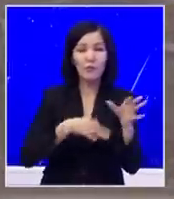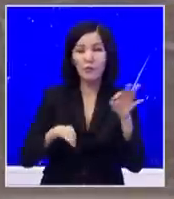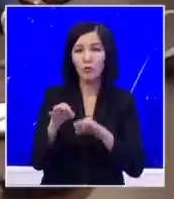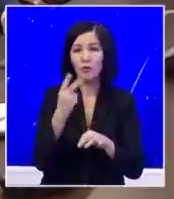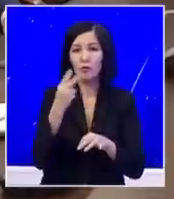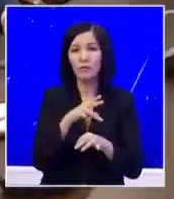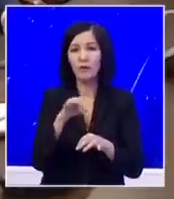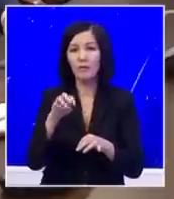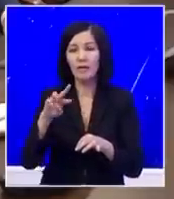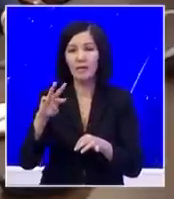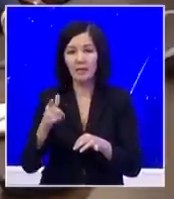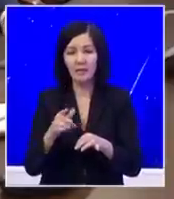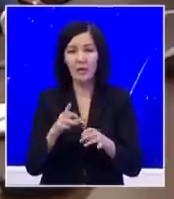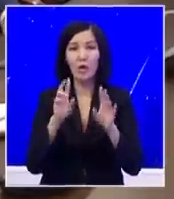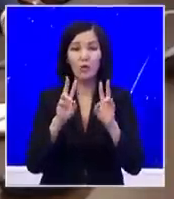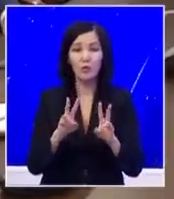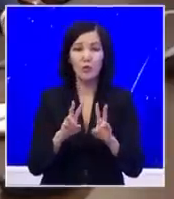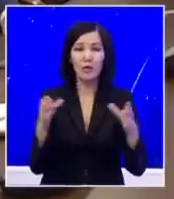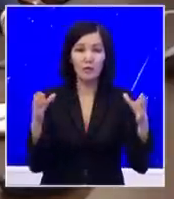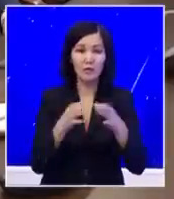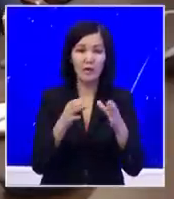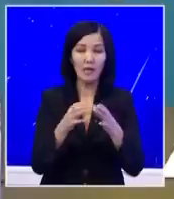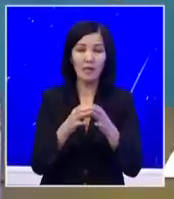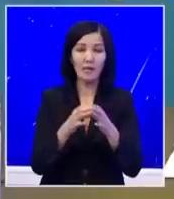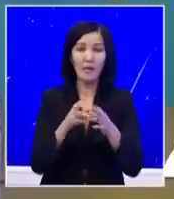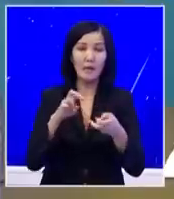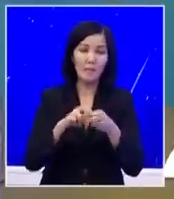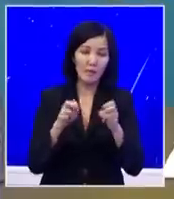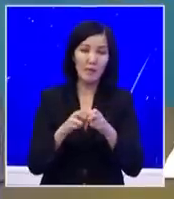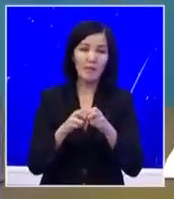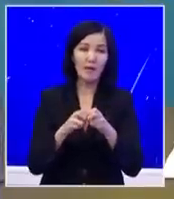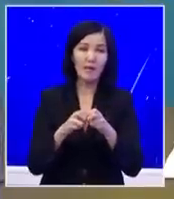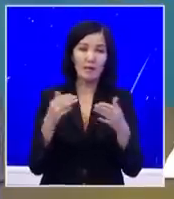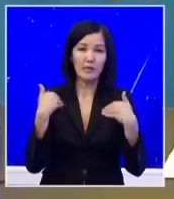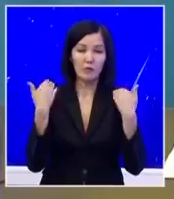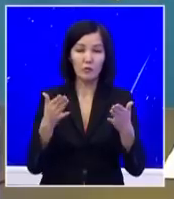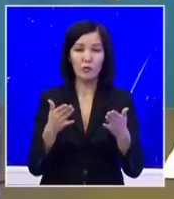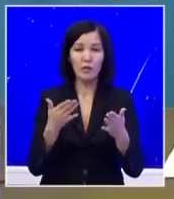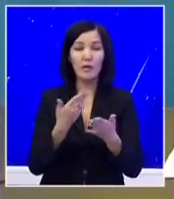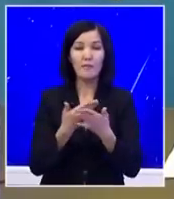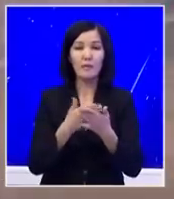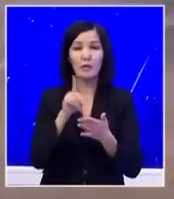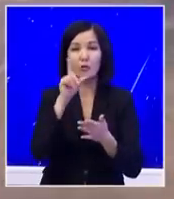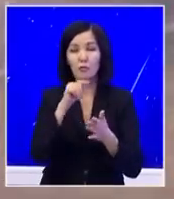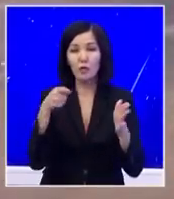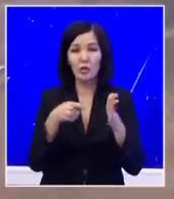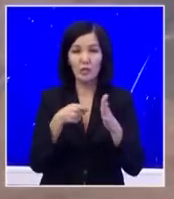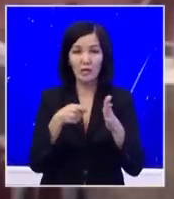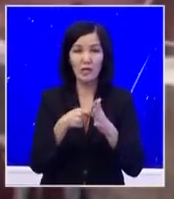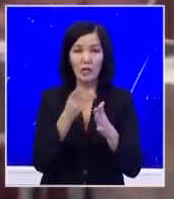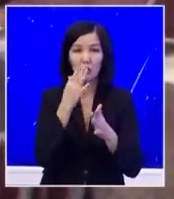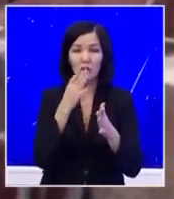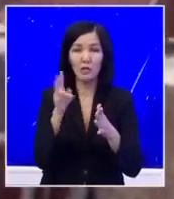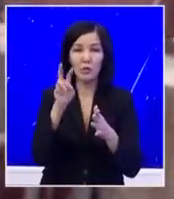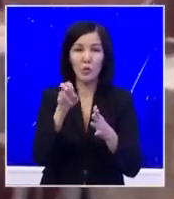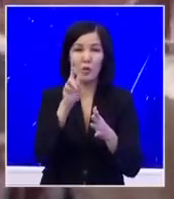құны 20 миллиард теңге. Дегенмен серіктестік өкілдері қордаланып қалған проблемаларын да алға тартты. Мәселен, құсқа беретін жемшөпті шетелден